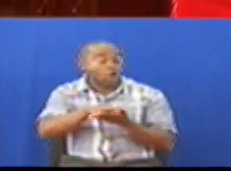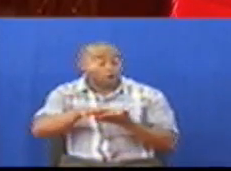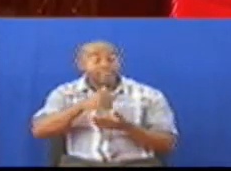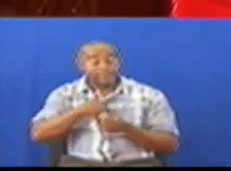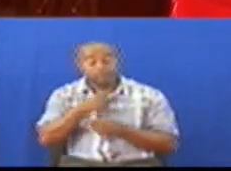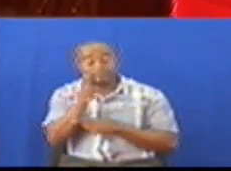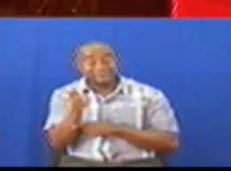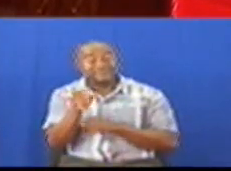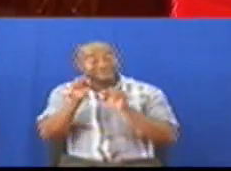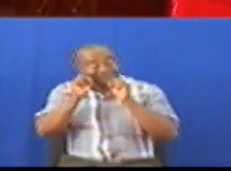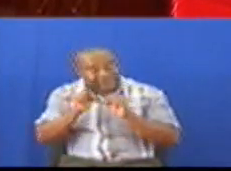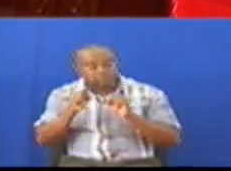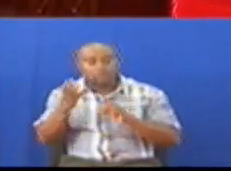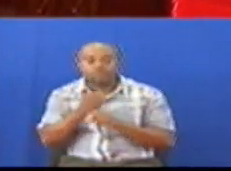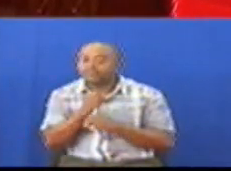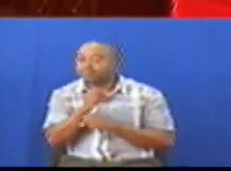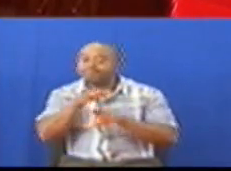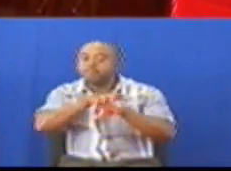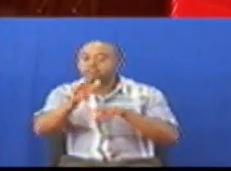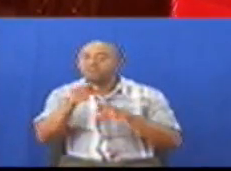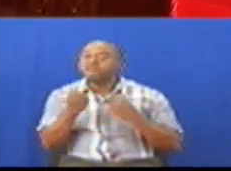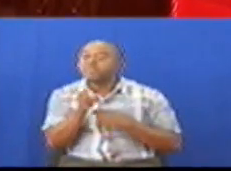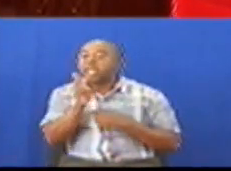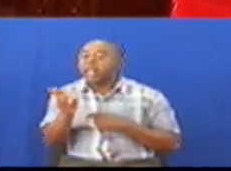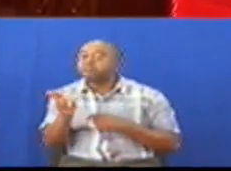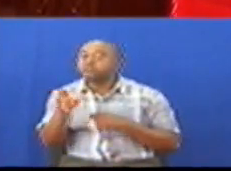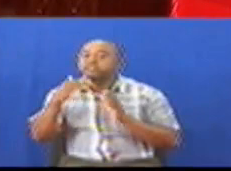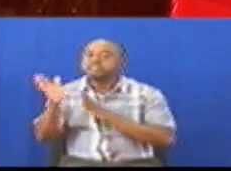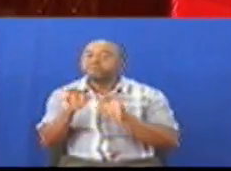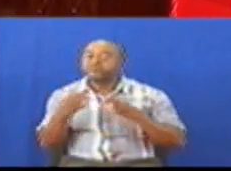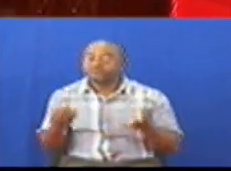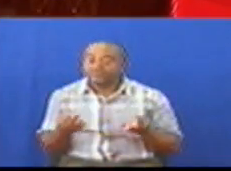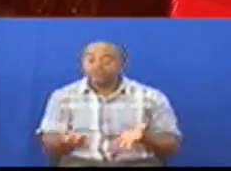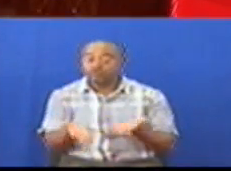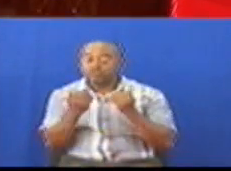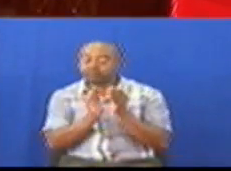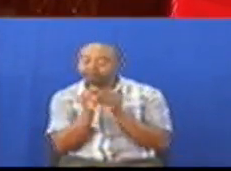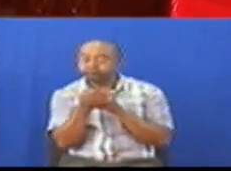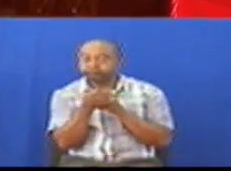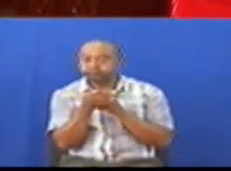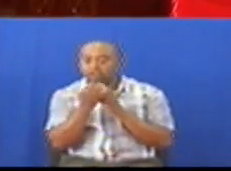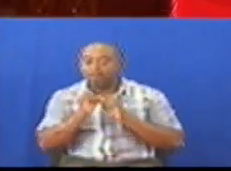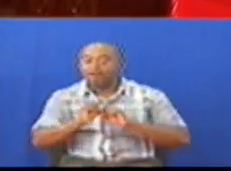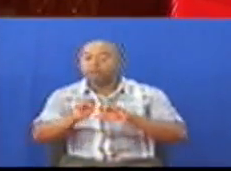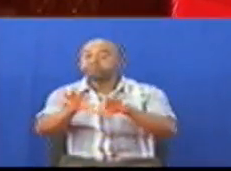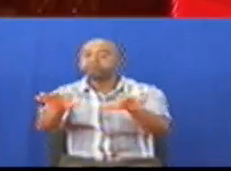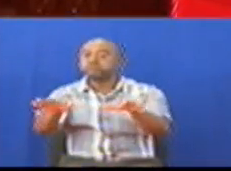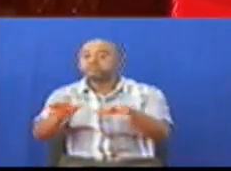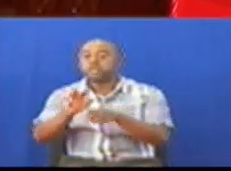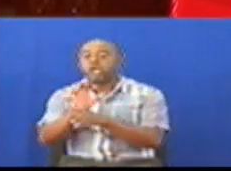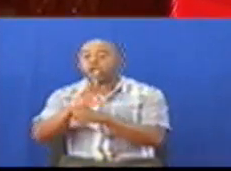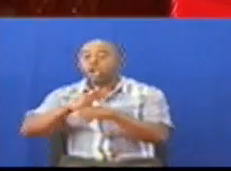kupata maelezo ni kwa vipi halmashauri zetu zimejipanga kwa uwezo wa kifedha kuzuia maambukizi kuenea katika maeneo takriban yote